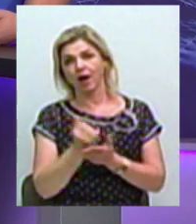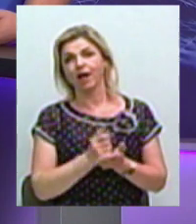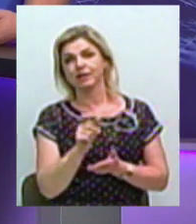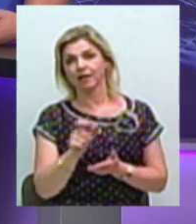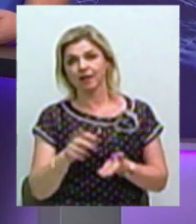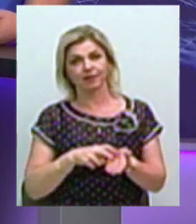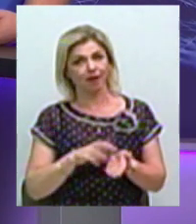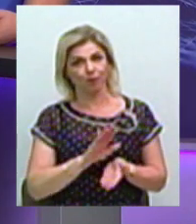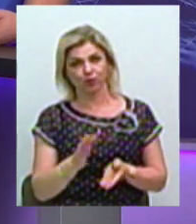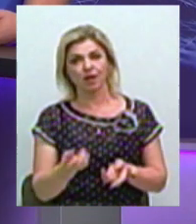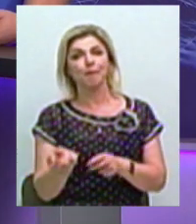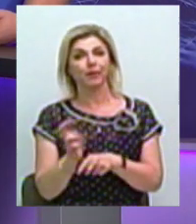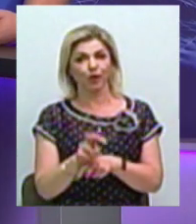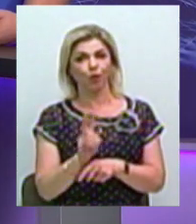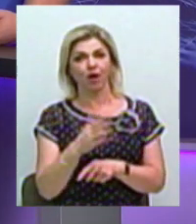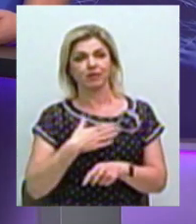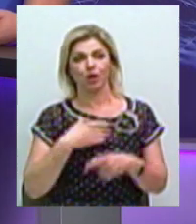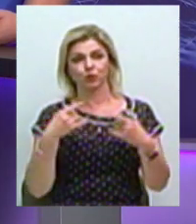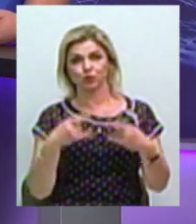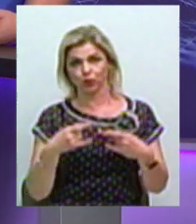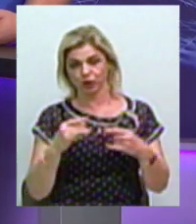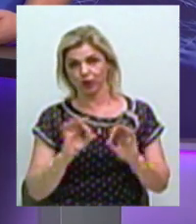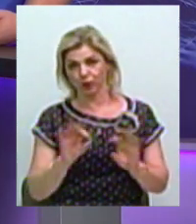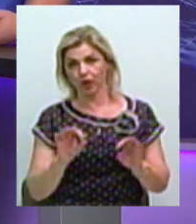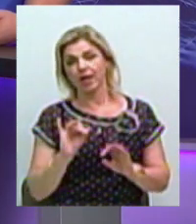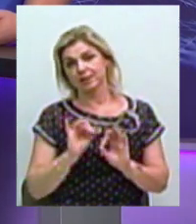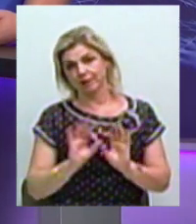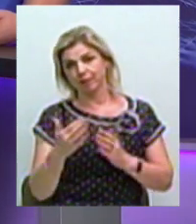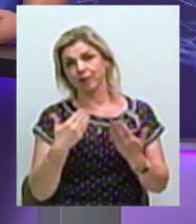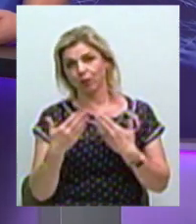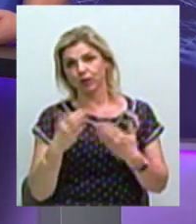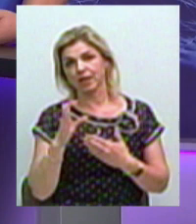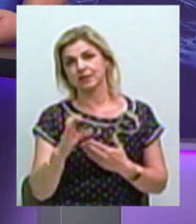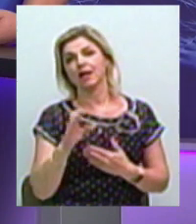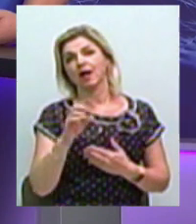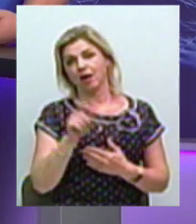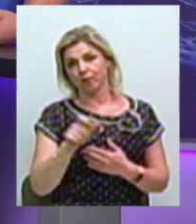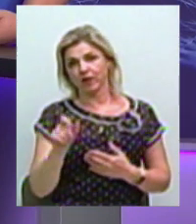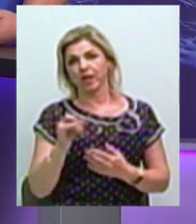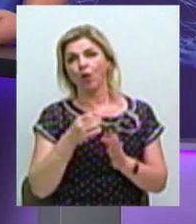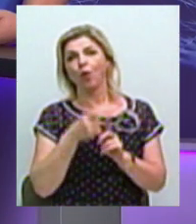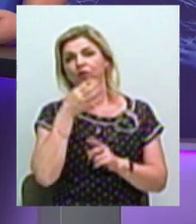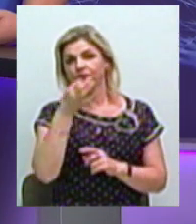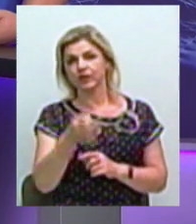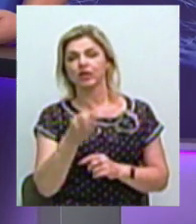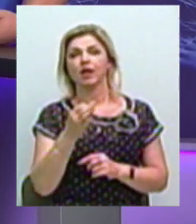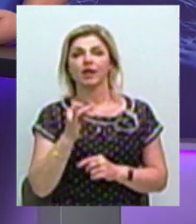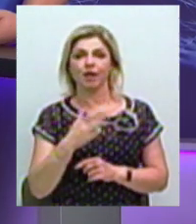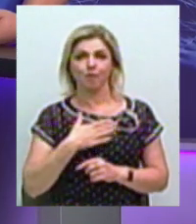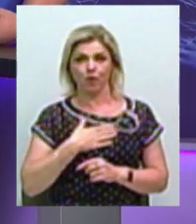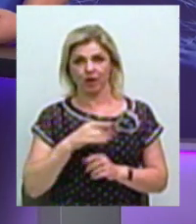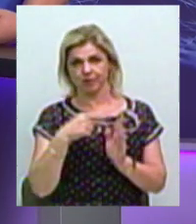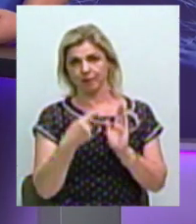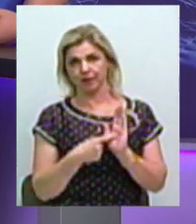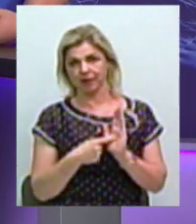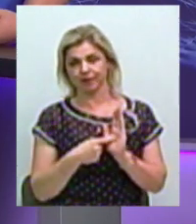не боятися приходити до нас у студію та спілкуватися із своїми опонентами та відповідати на мої та Тетяни Степанової